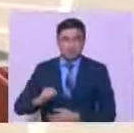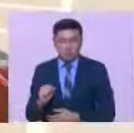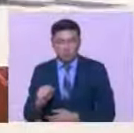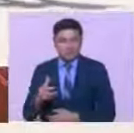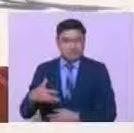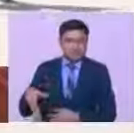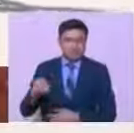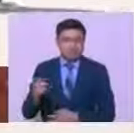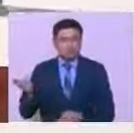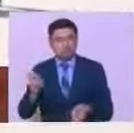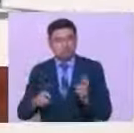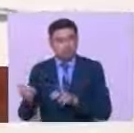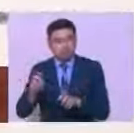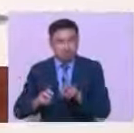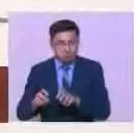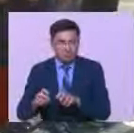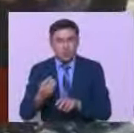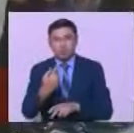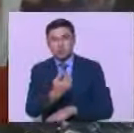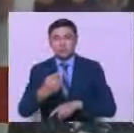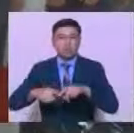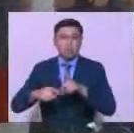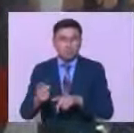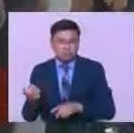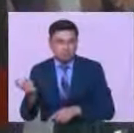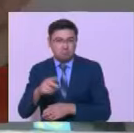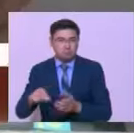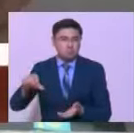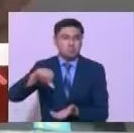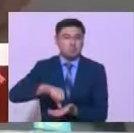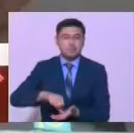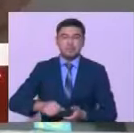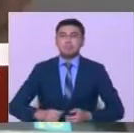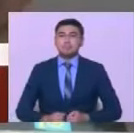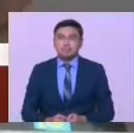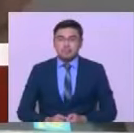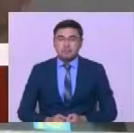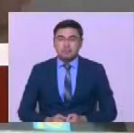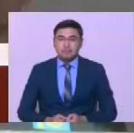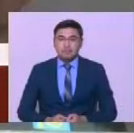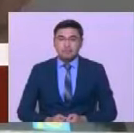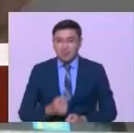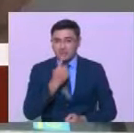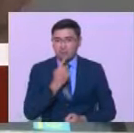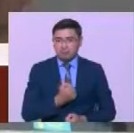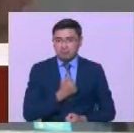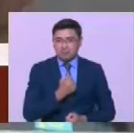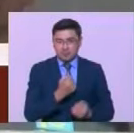келіп, олардың отан алдындағы борышын абыроймен атқаратындарына сенім білдірді. Сарбаздар, сіздерге